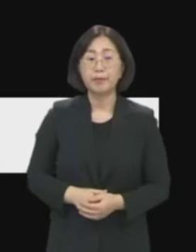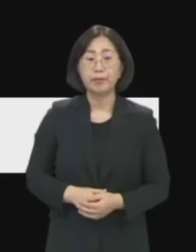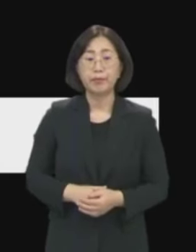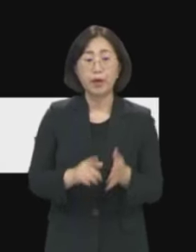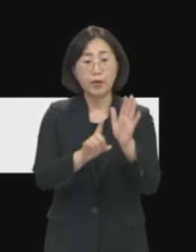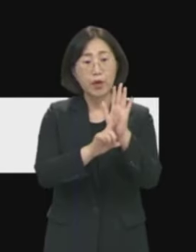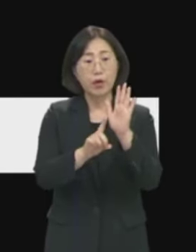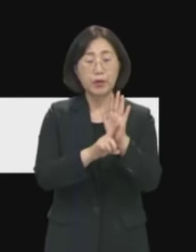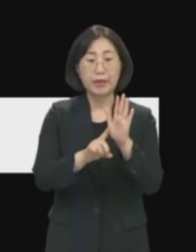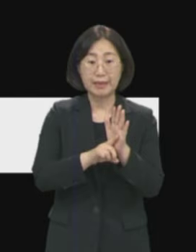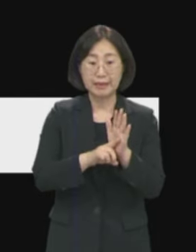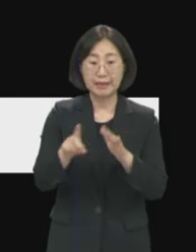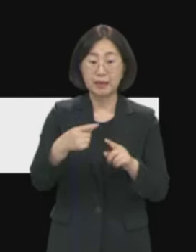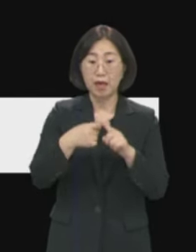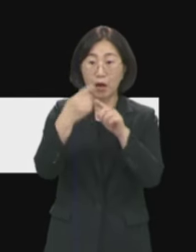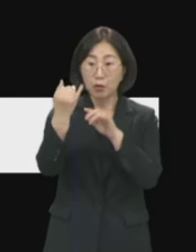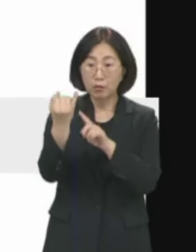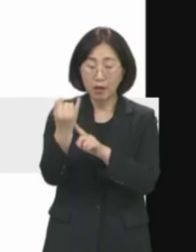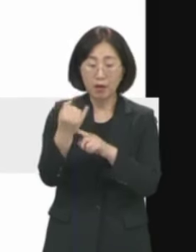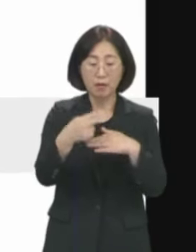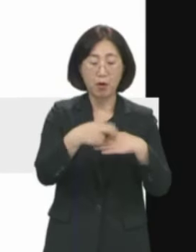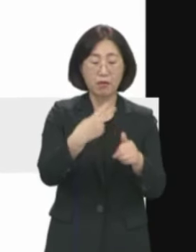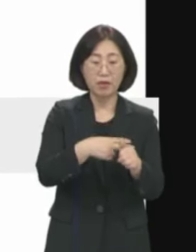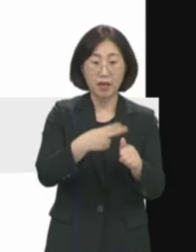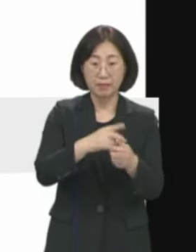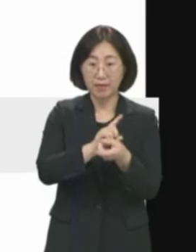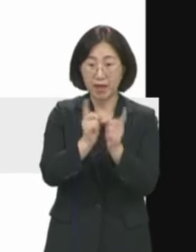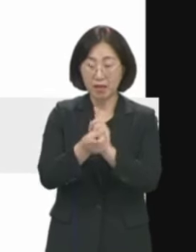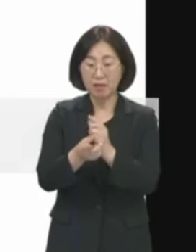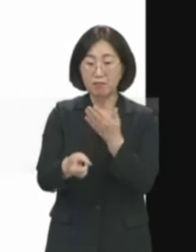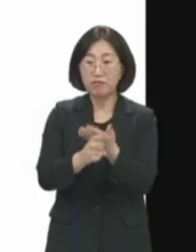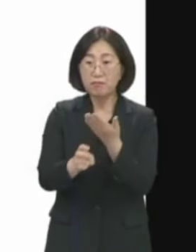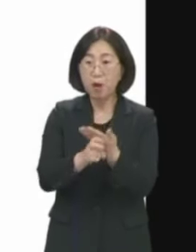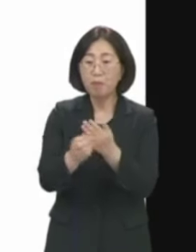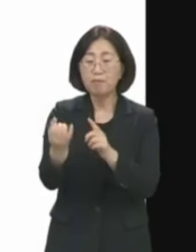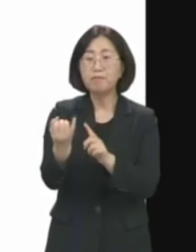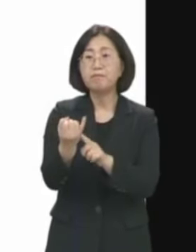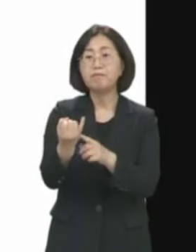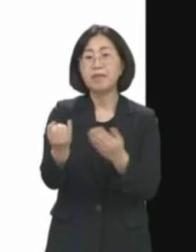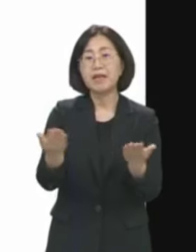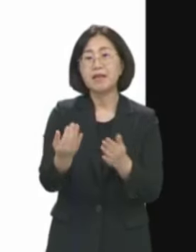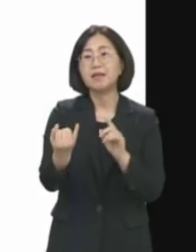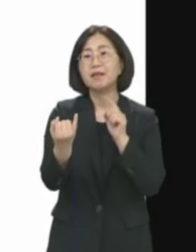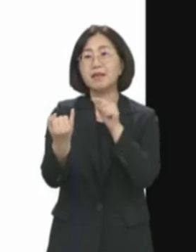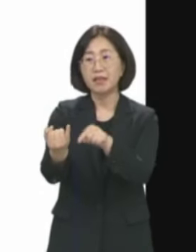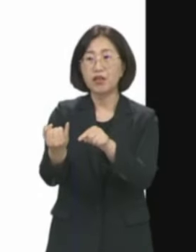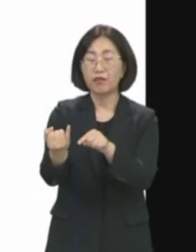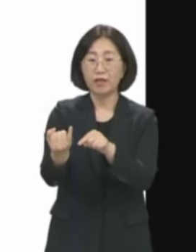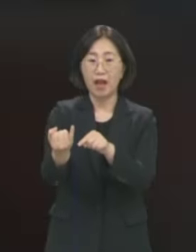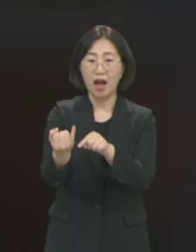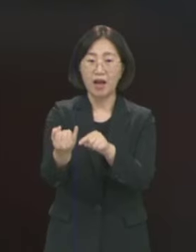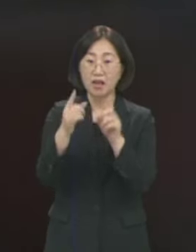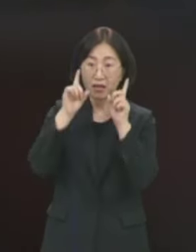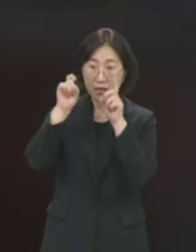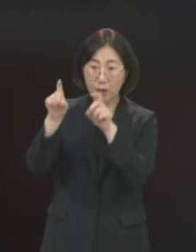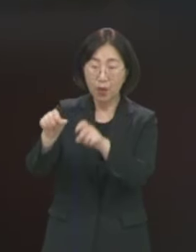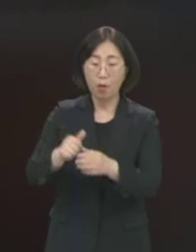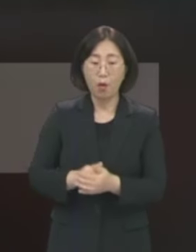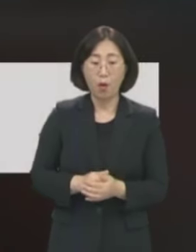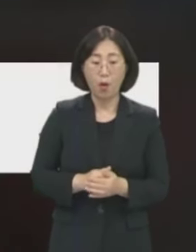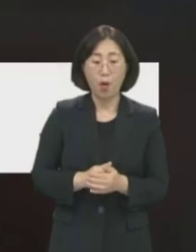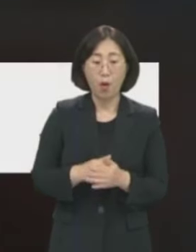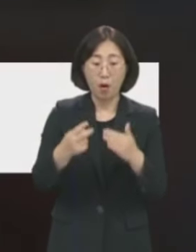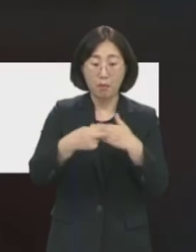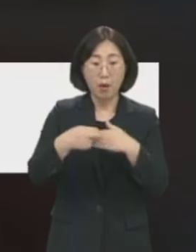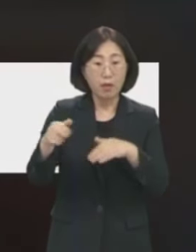해당 의원에서 간호사를 의사로 둔갑시켜 불법으로 의료 행위를 시켰다는 의혹도 제기된 바 있습니다. 피부과를